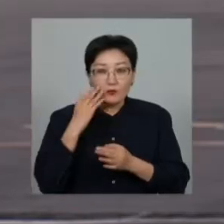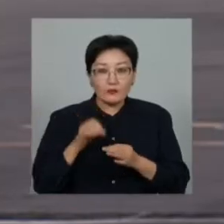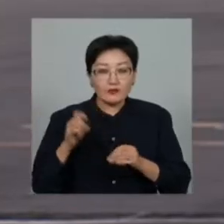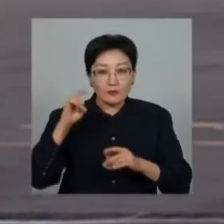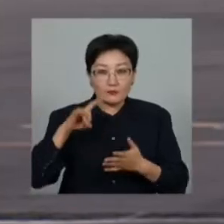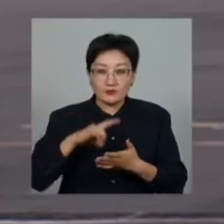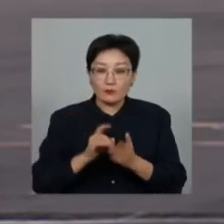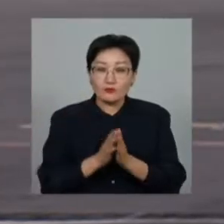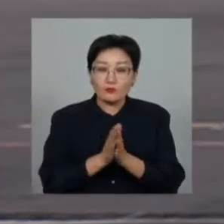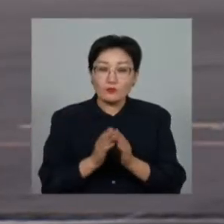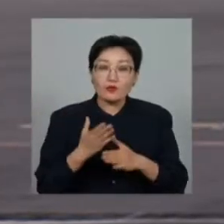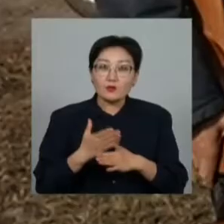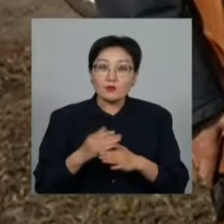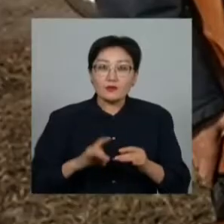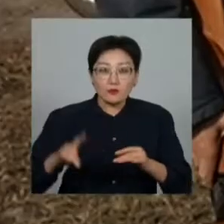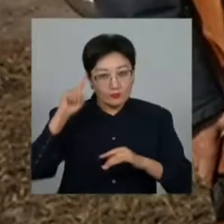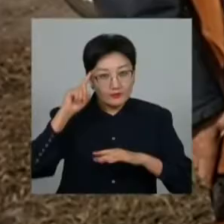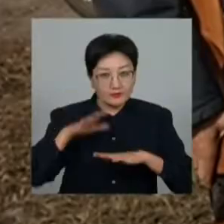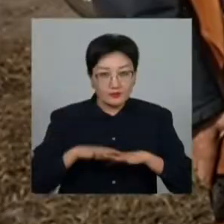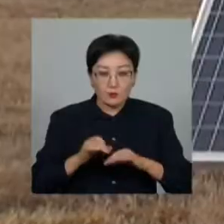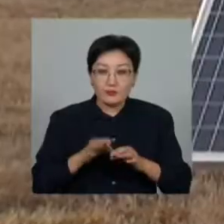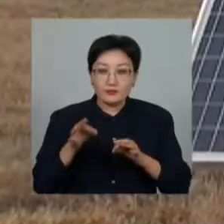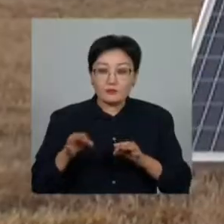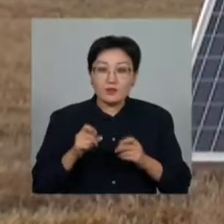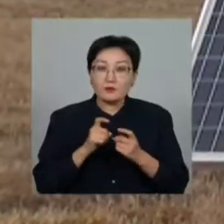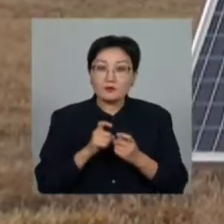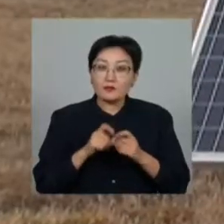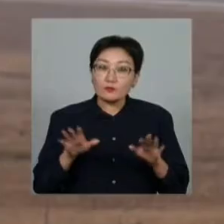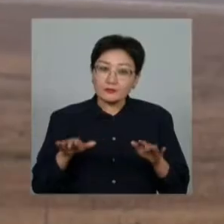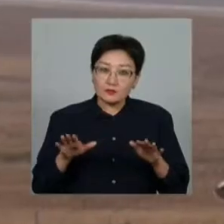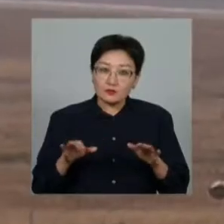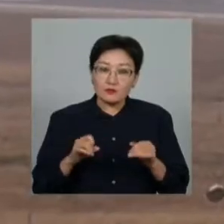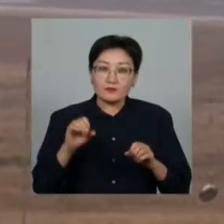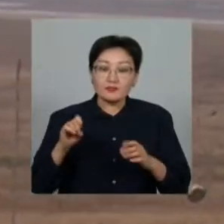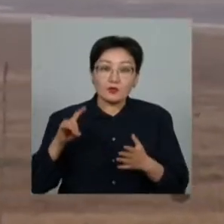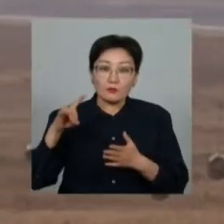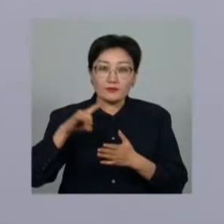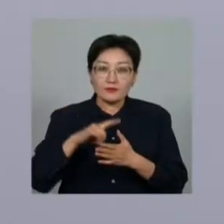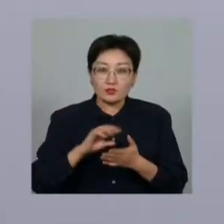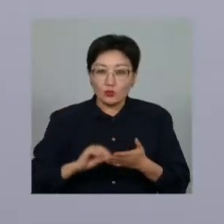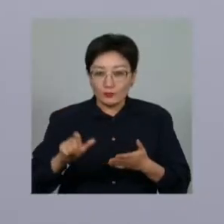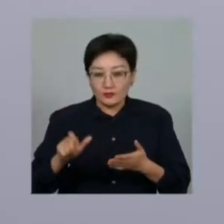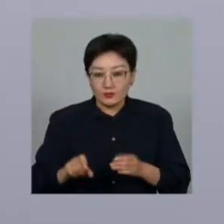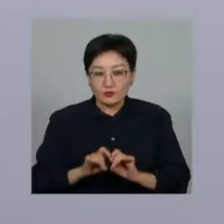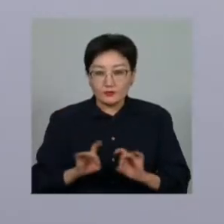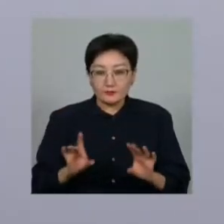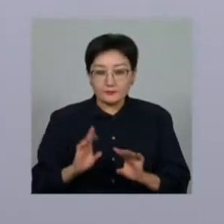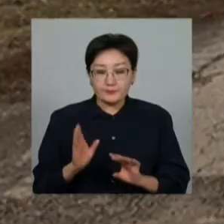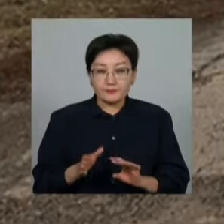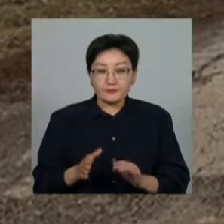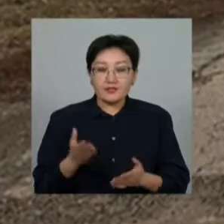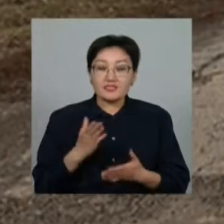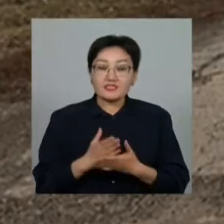аэропорта просит помощи у районных акиматов области в борьбе с пернатыми из воздушной гавани репортаж романа носенко